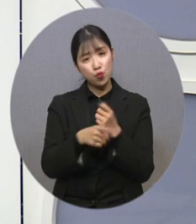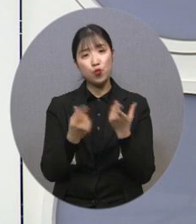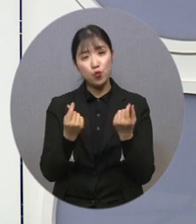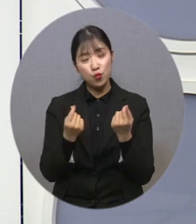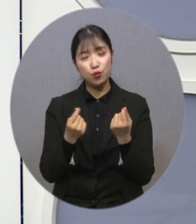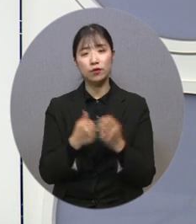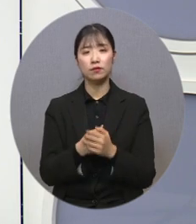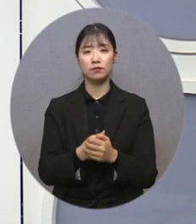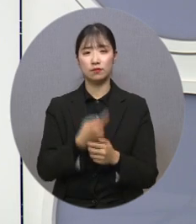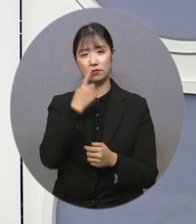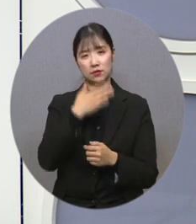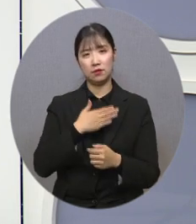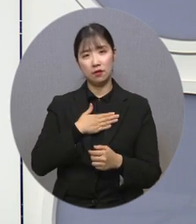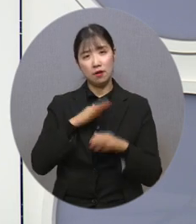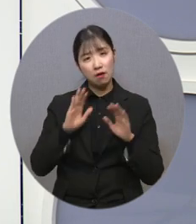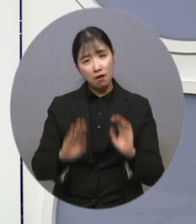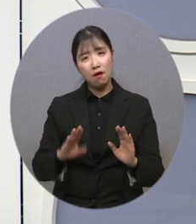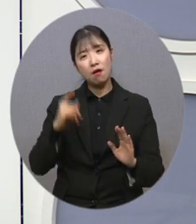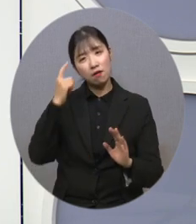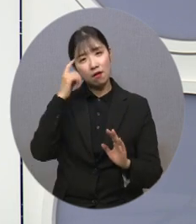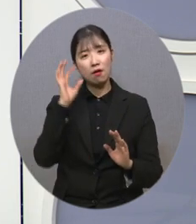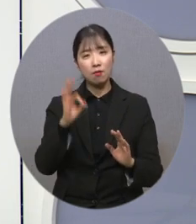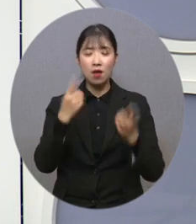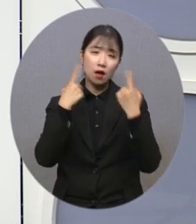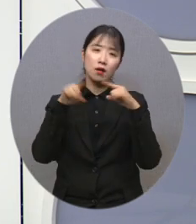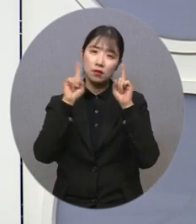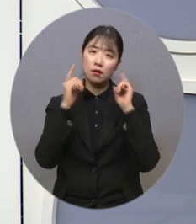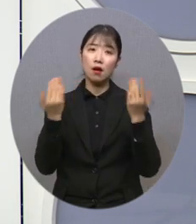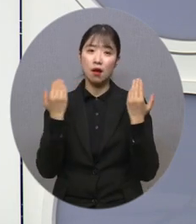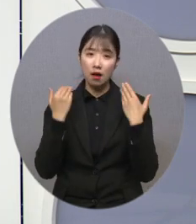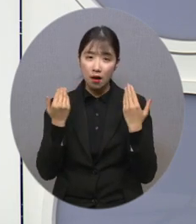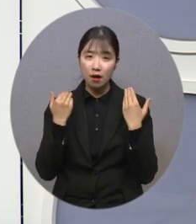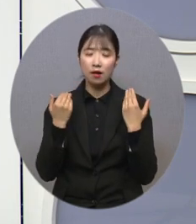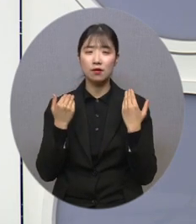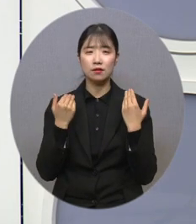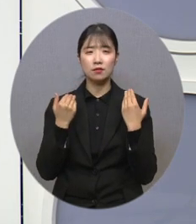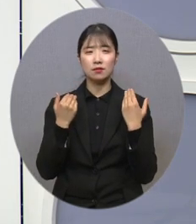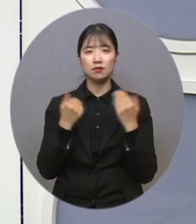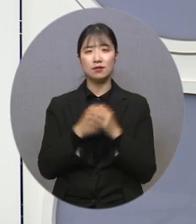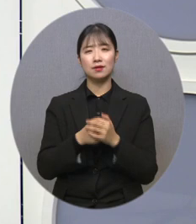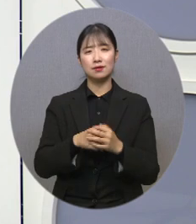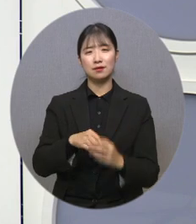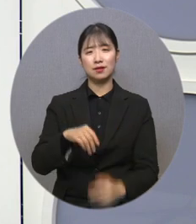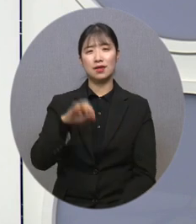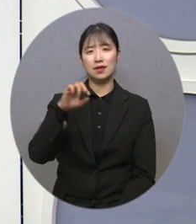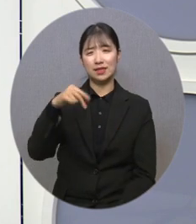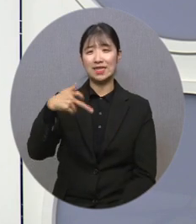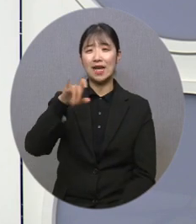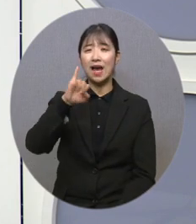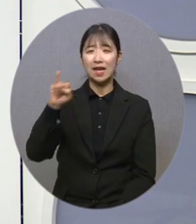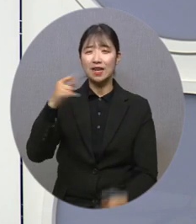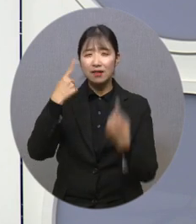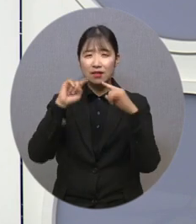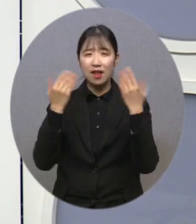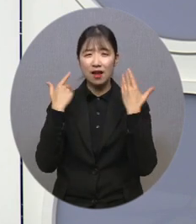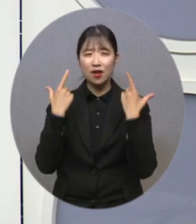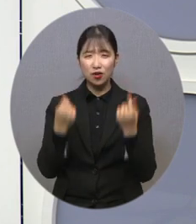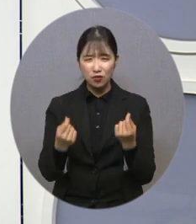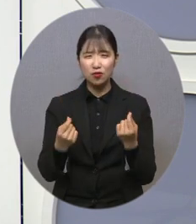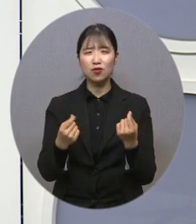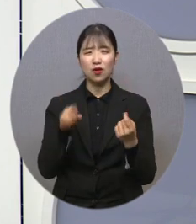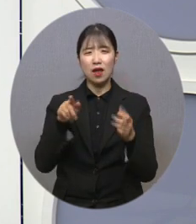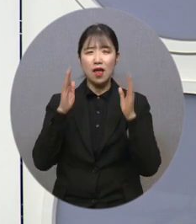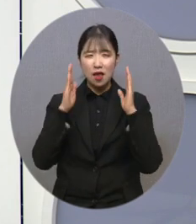그렇죠. 지금 제가 생각할 때도 대학은 뭐 우리가 소위 말하는 스카이 대학처럼 학문의